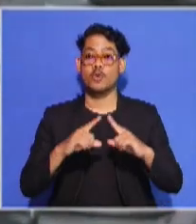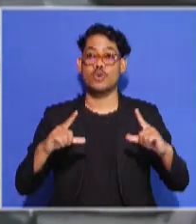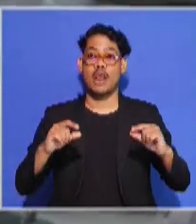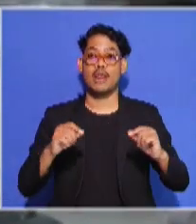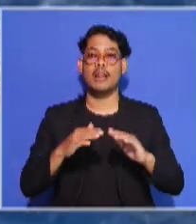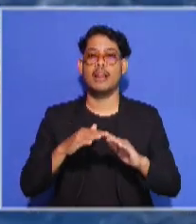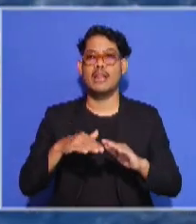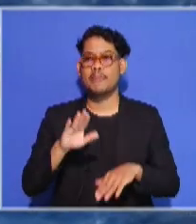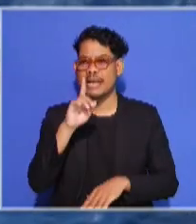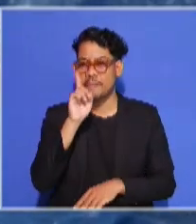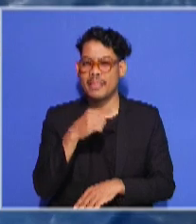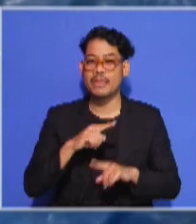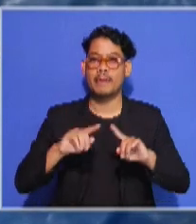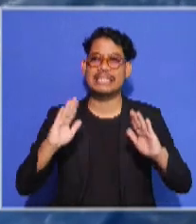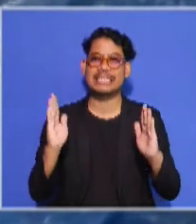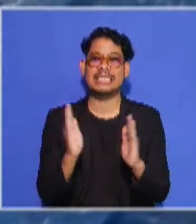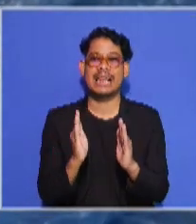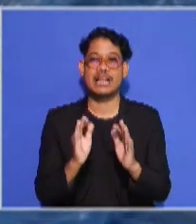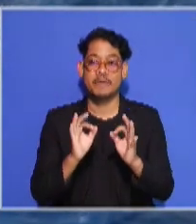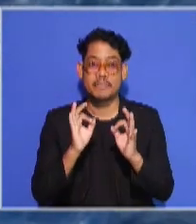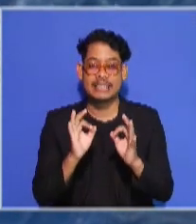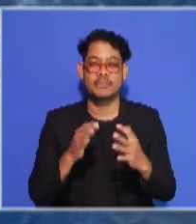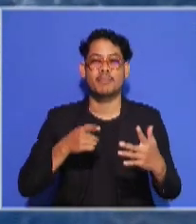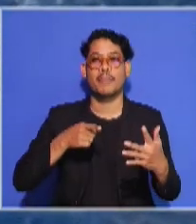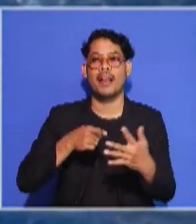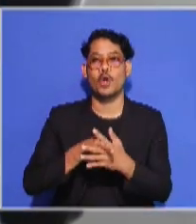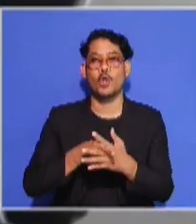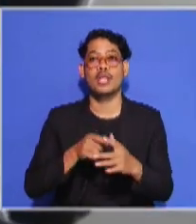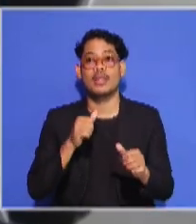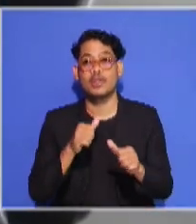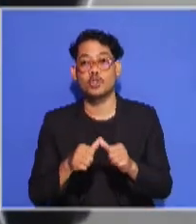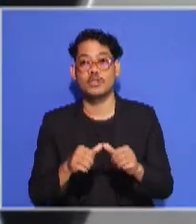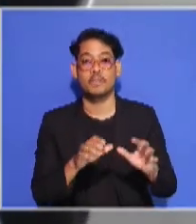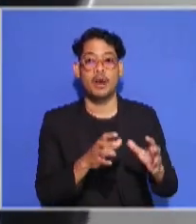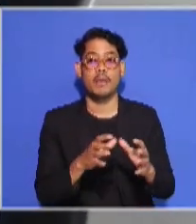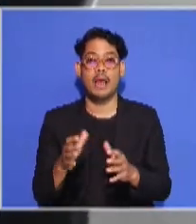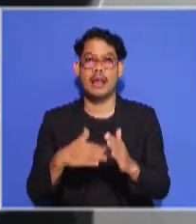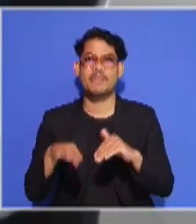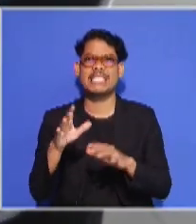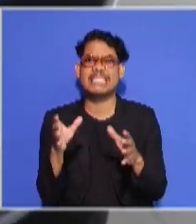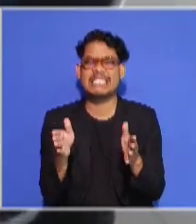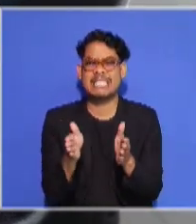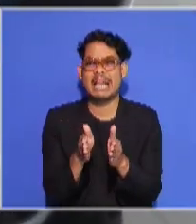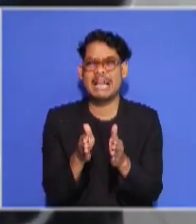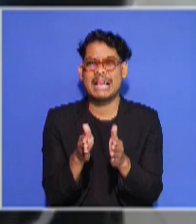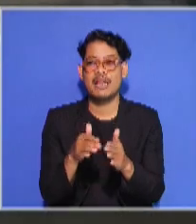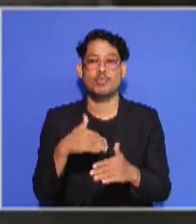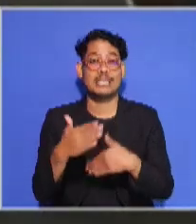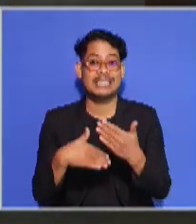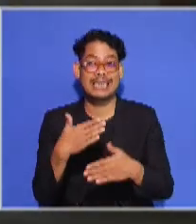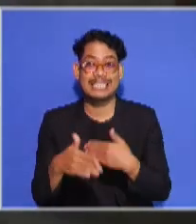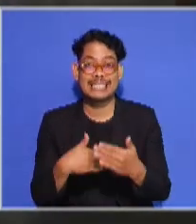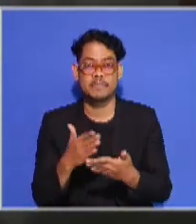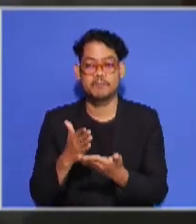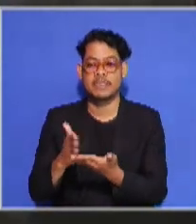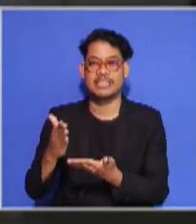lebih kecil ukurannya dibanding saat pemilu, serta logistik yang lebih sedikit memungkinkan proses sortir dan pelipatan surat suara bisa